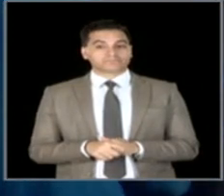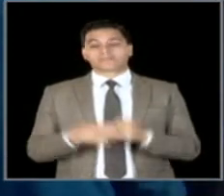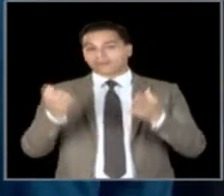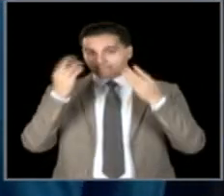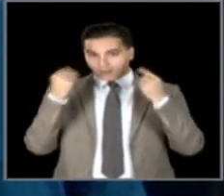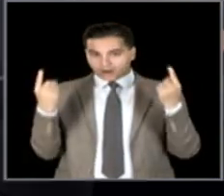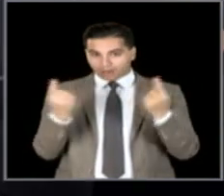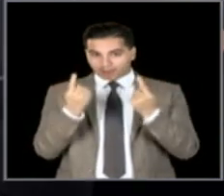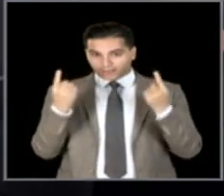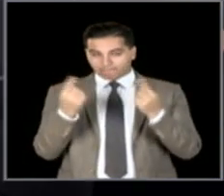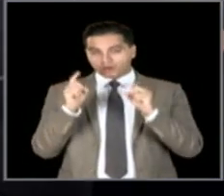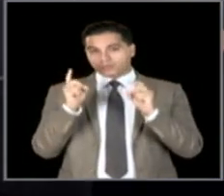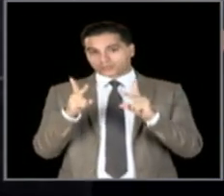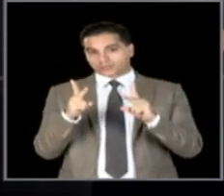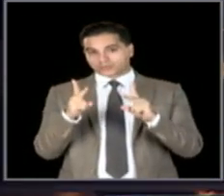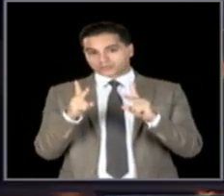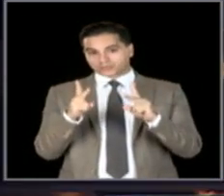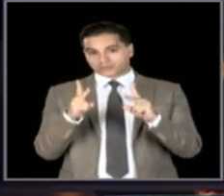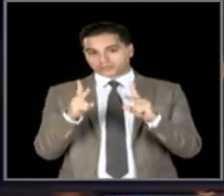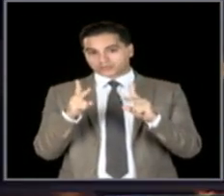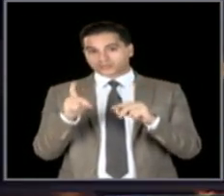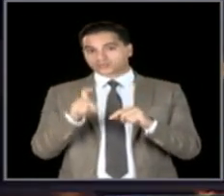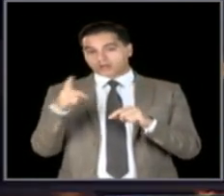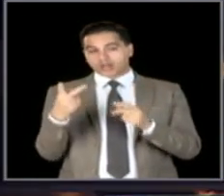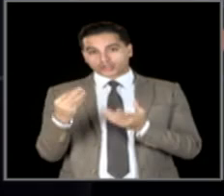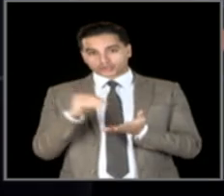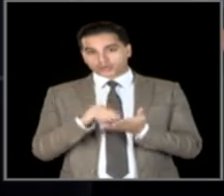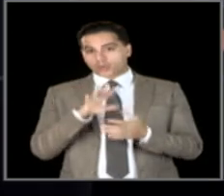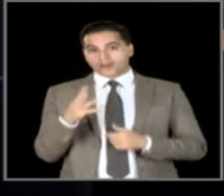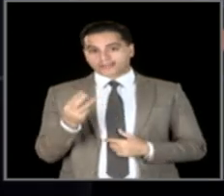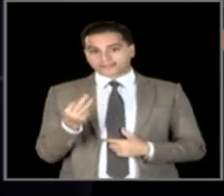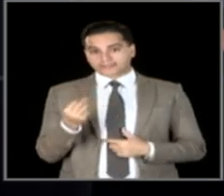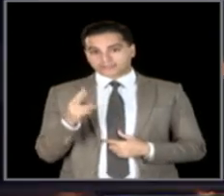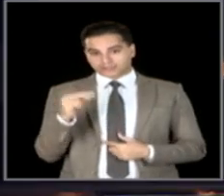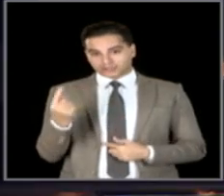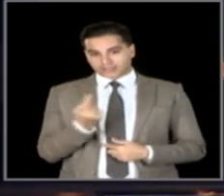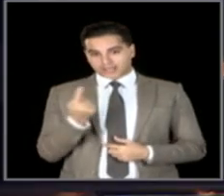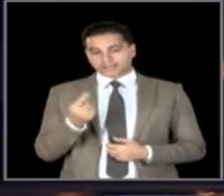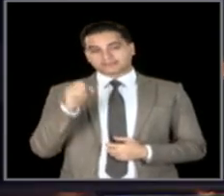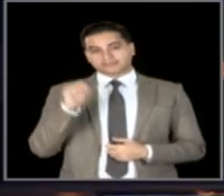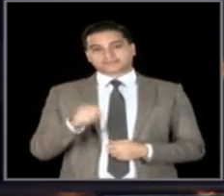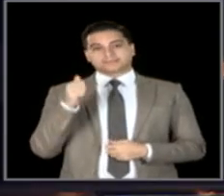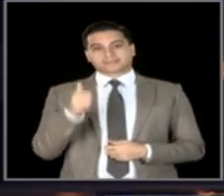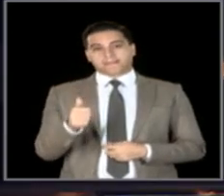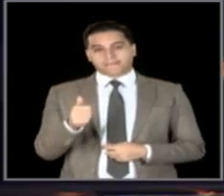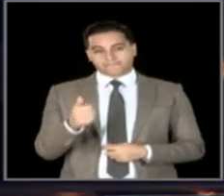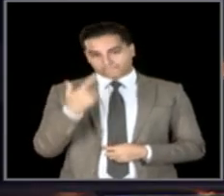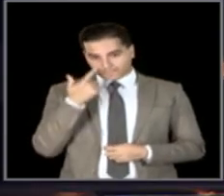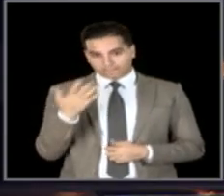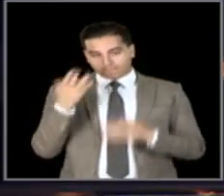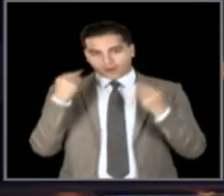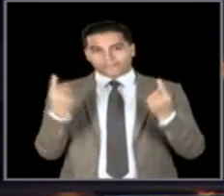ايه معلومات عامه يا ترى السؤال ب 20 نقطه ولا ب 30ق تمام